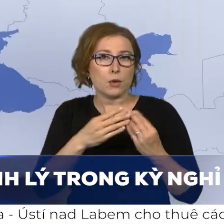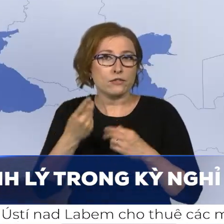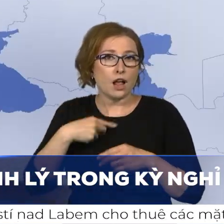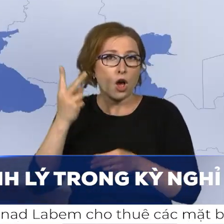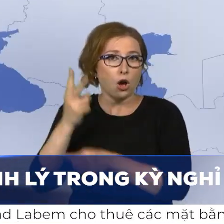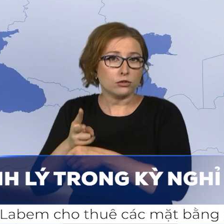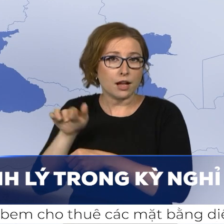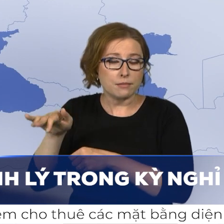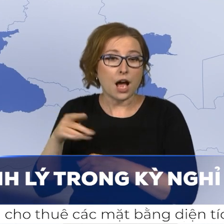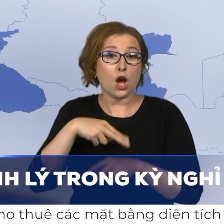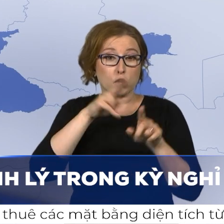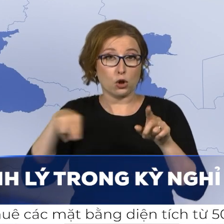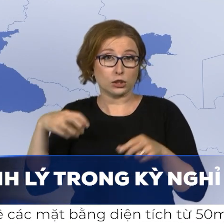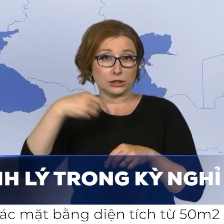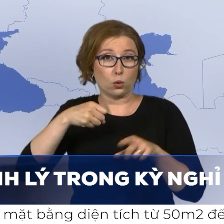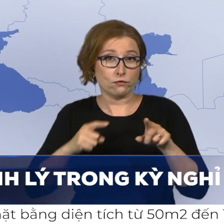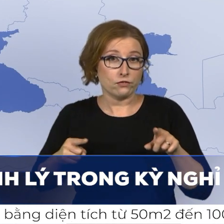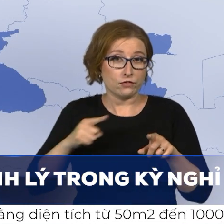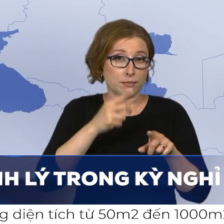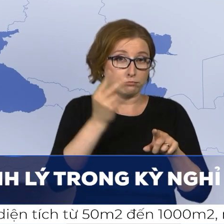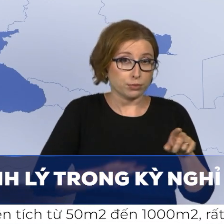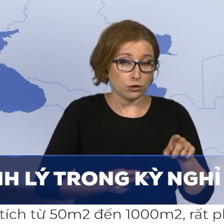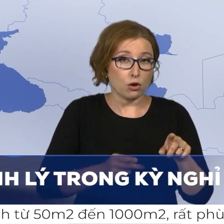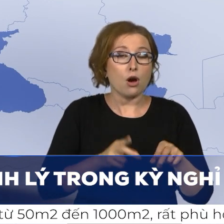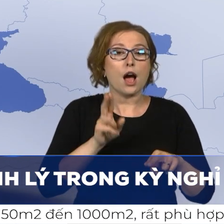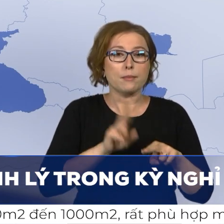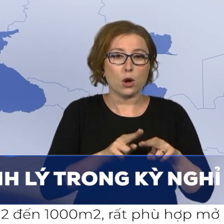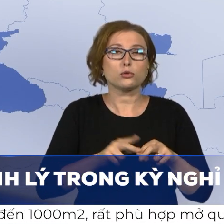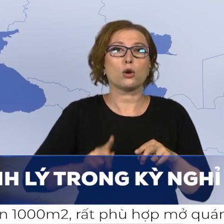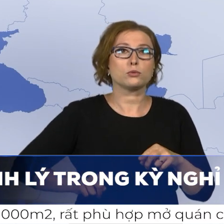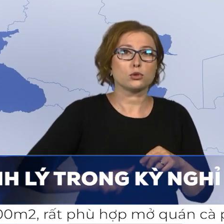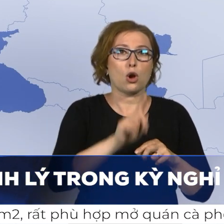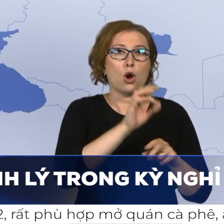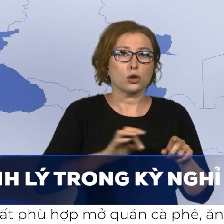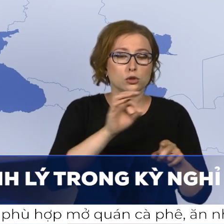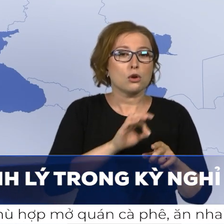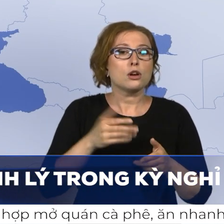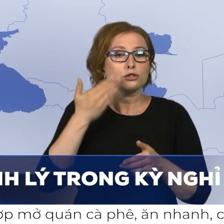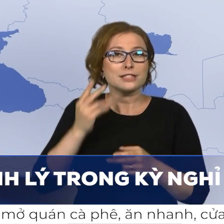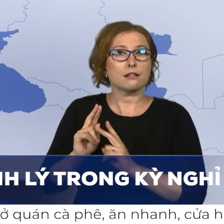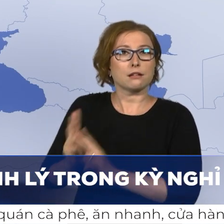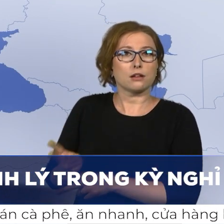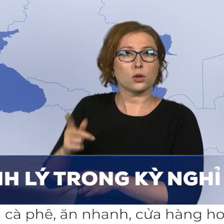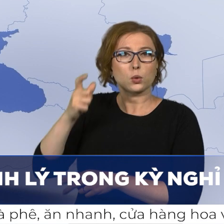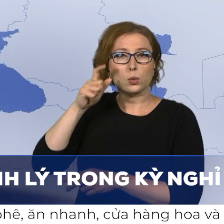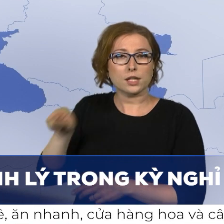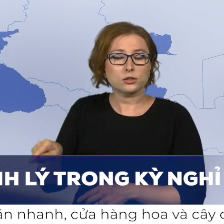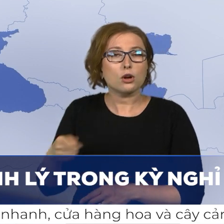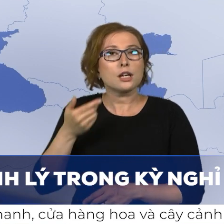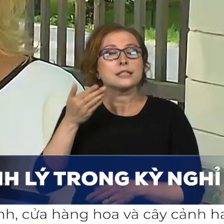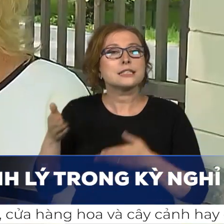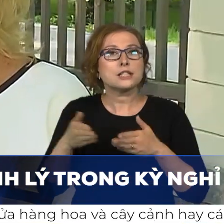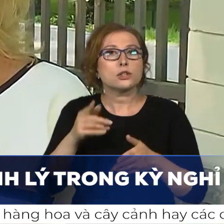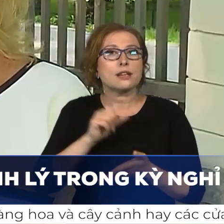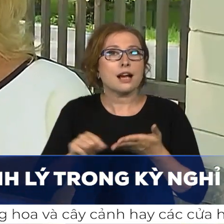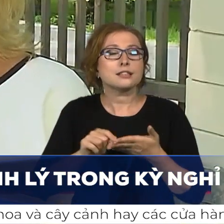sạn, tức là chiếc vali của Na Uy được đưa đến Brno, nhưng nhờ sân bay ở đó, hành lý đã được đưa đến Oslo, trong khi chiếc vali của Séc vẫn